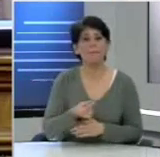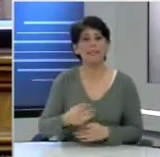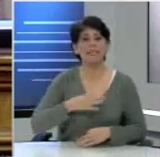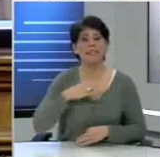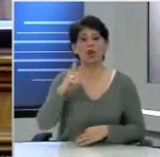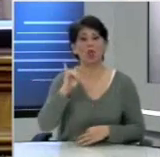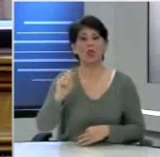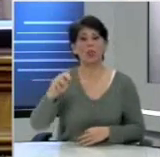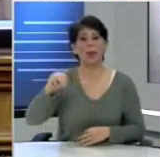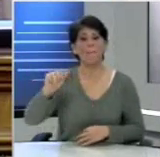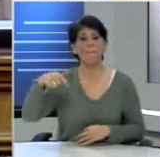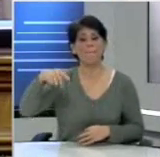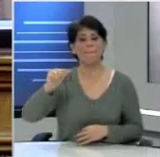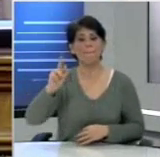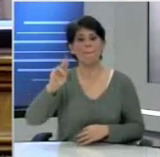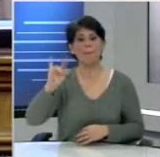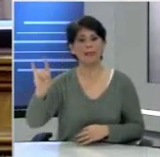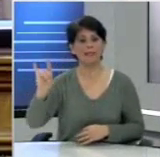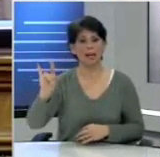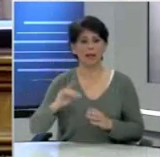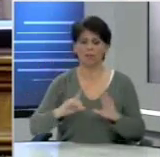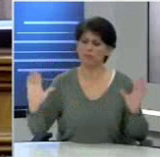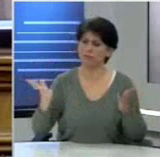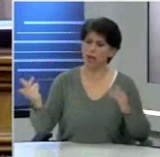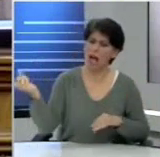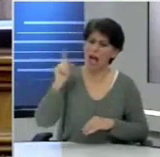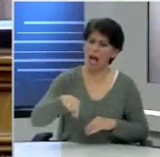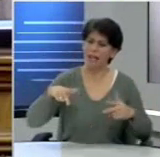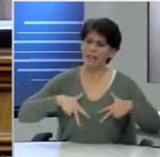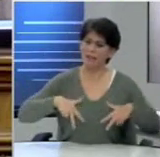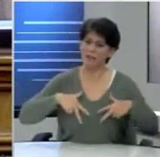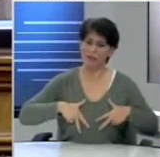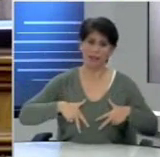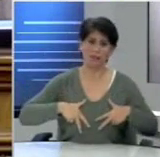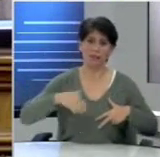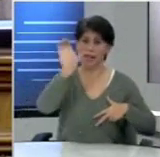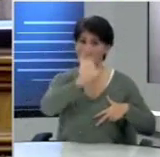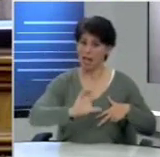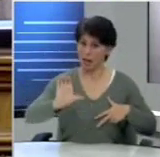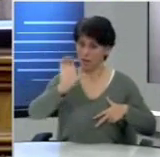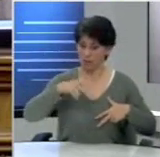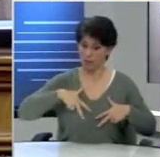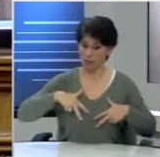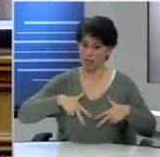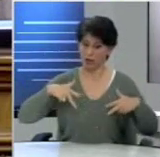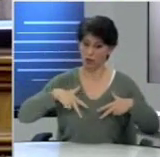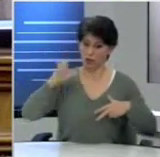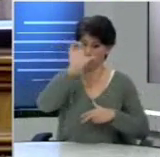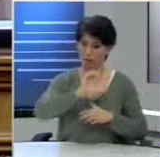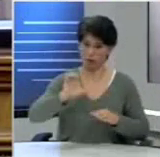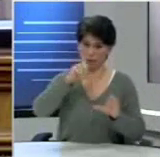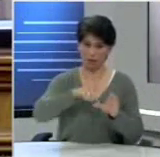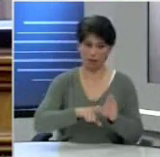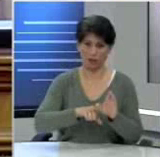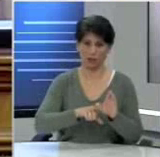Διαματάρη, που σε οποιαδήποτε άλλη κυβέρνηση ευρωπαϊκής χώρας, χώρας Ευρωπαϊκής Ένωσης,